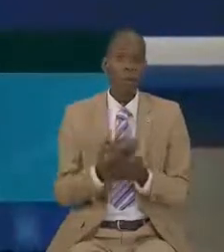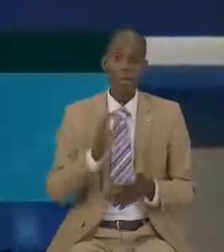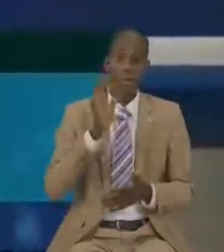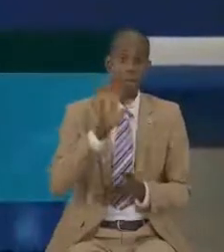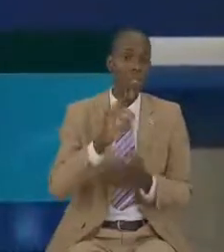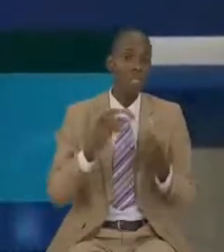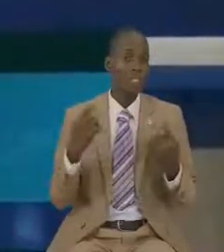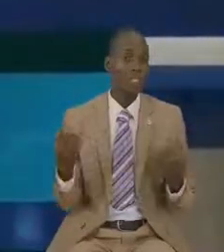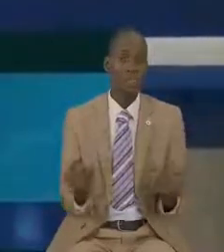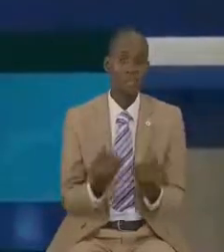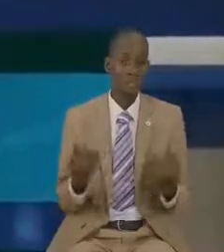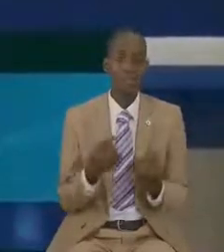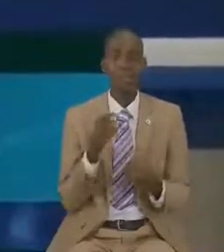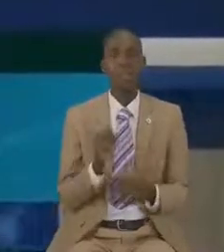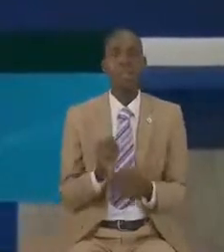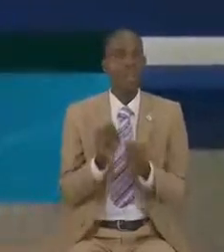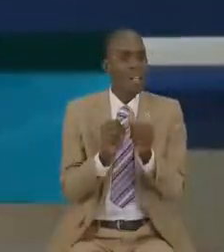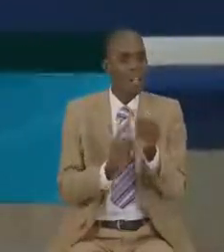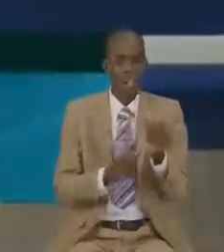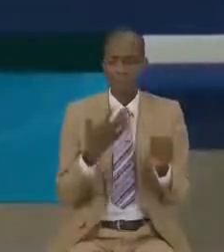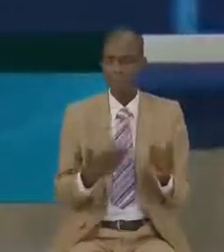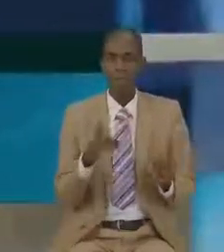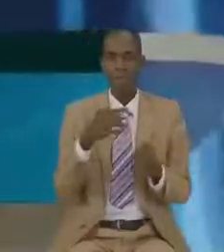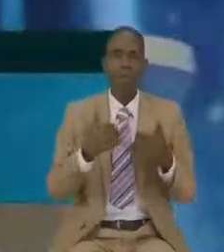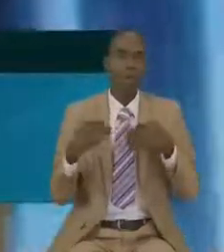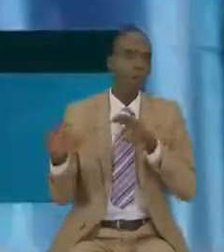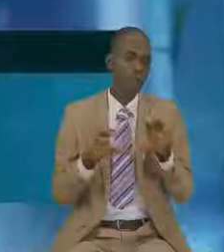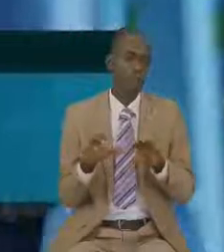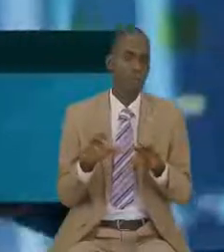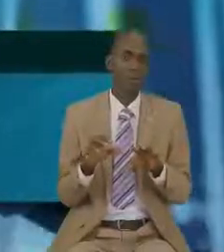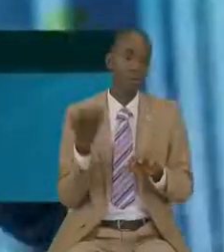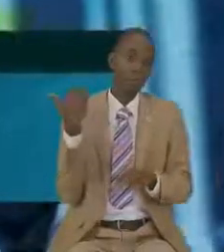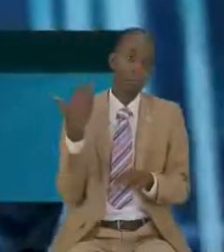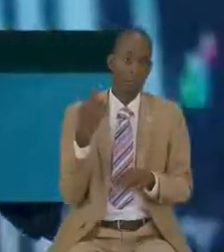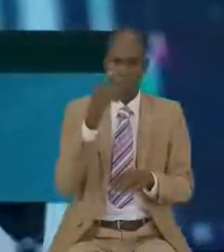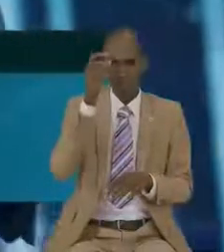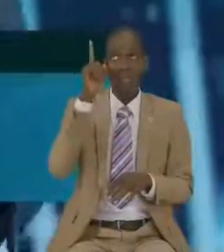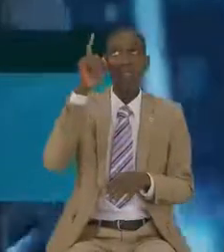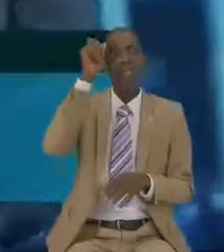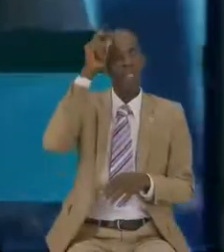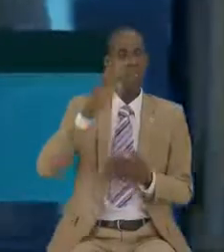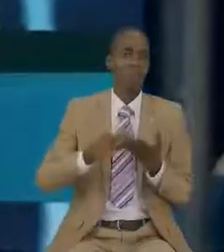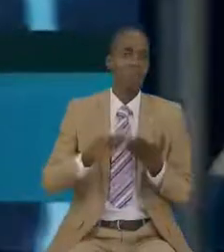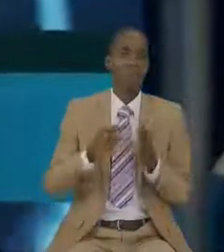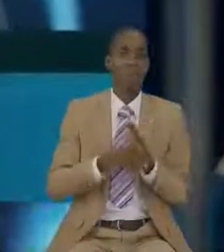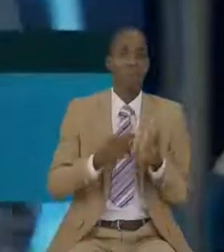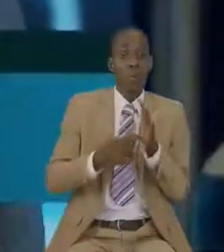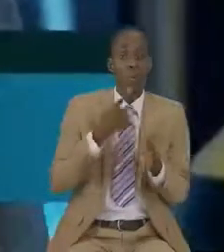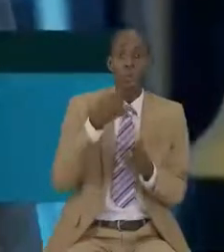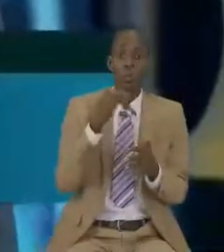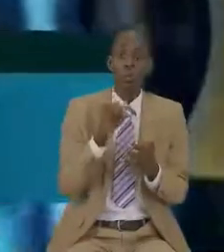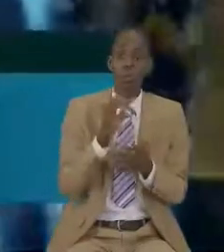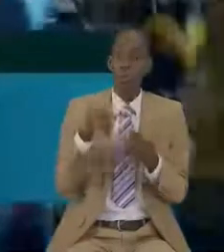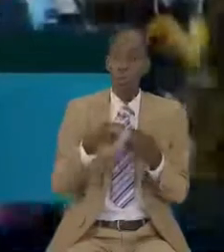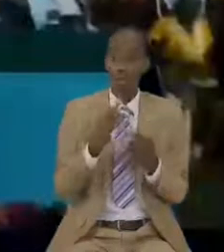iniquités, tout ce que tu as fait. Alors, comprenez le pardon. Quand quelqu'un dit, je te pardonne,